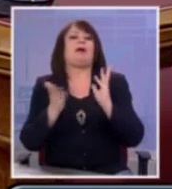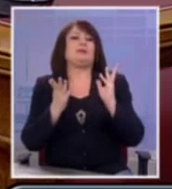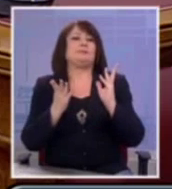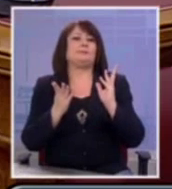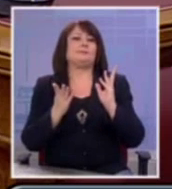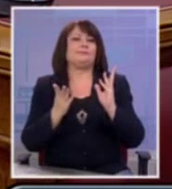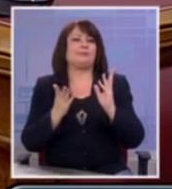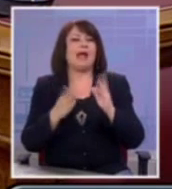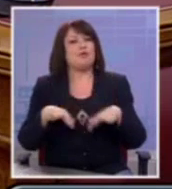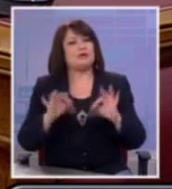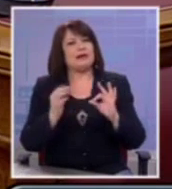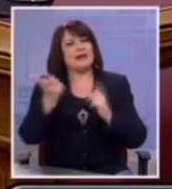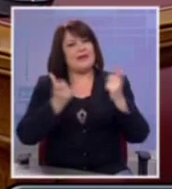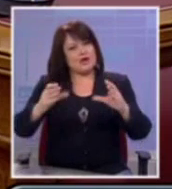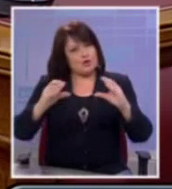εξ αρχής.